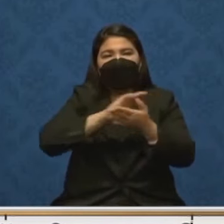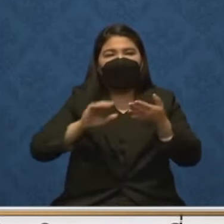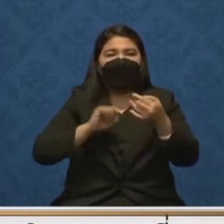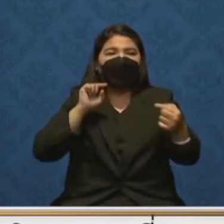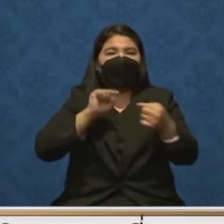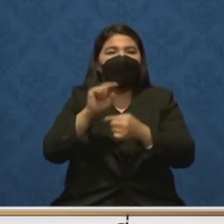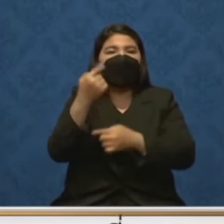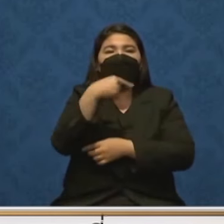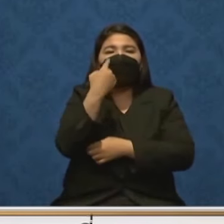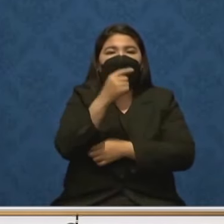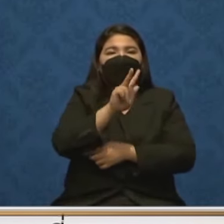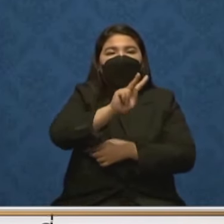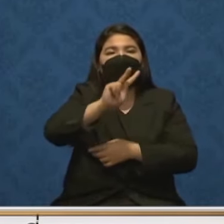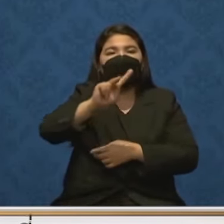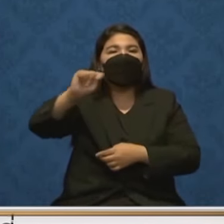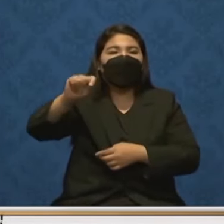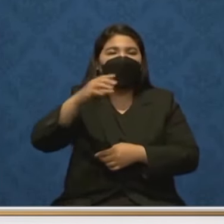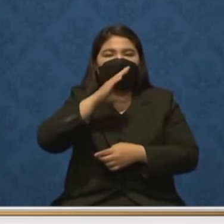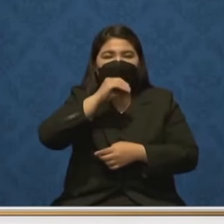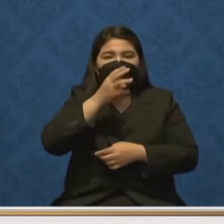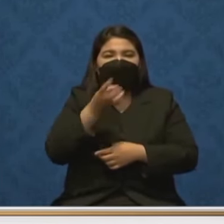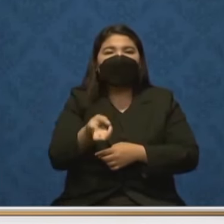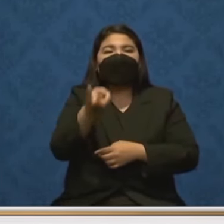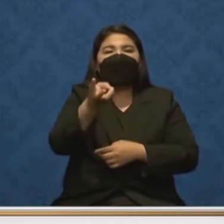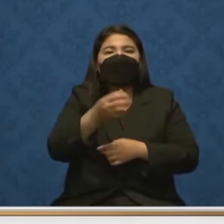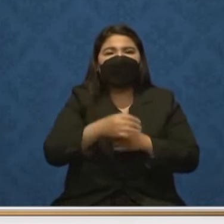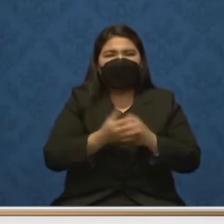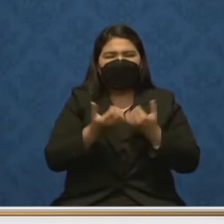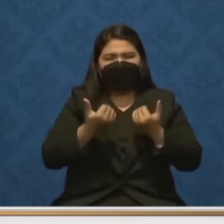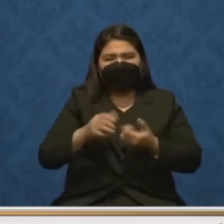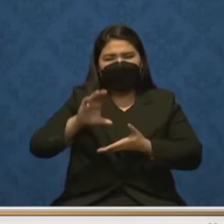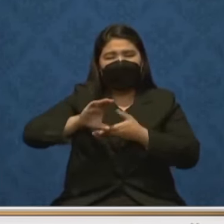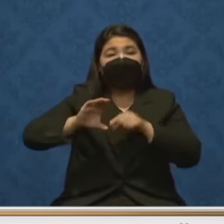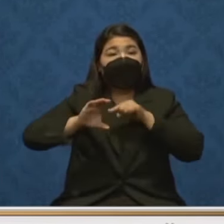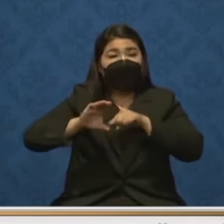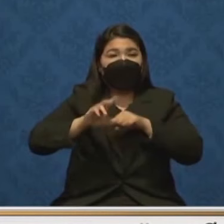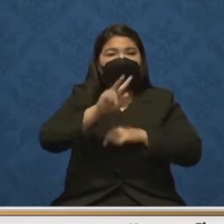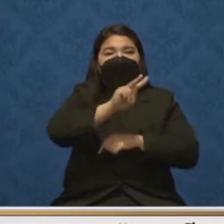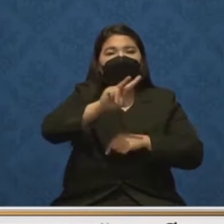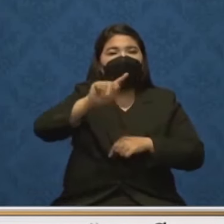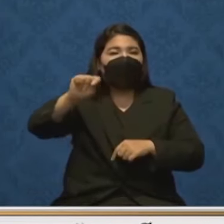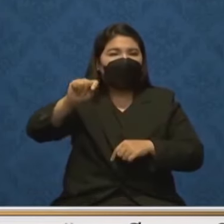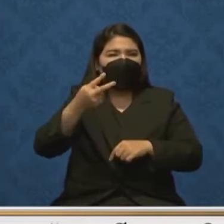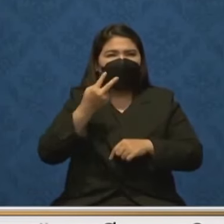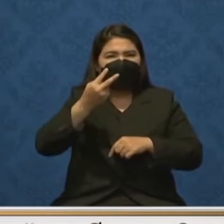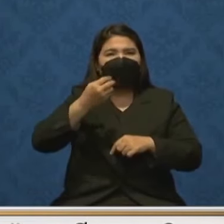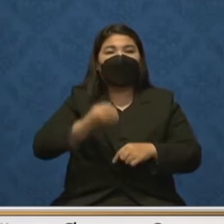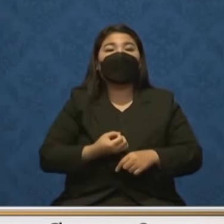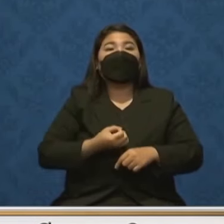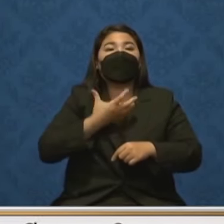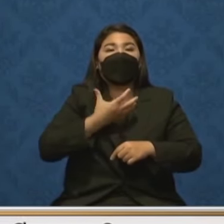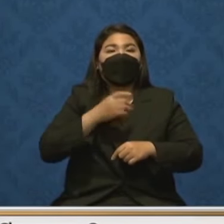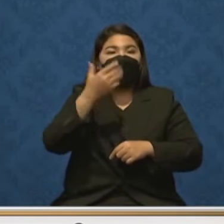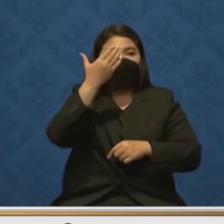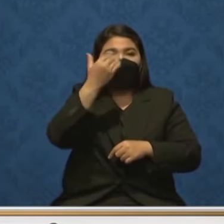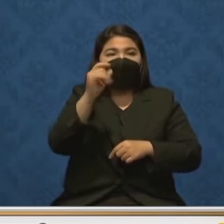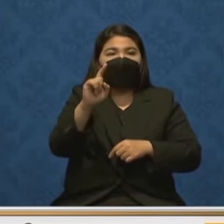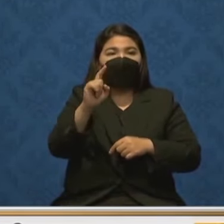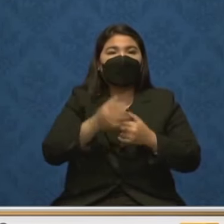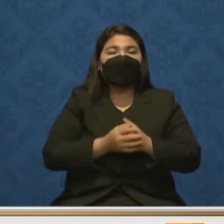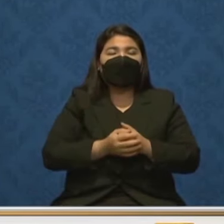กกตสักเล็กน้อยนะคะด้วยเวลาที่จำกัดเมื่อเห็นว่าประมาณของกกต.แล้วต้องตกใจมากค่ะท่านประธานท่านประธาน